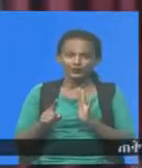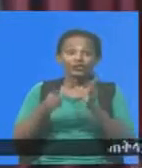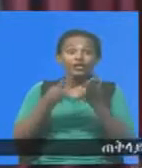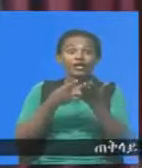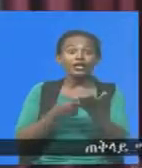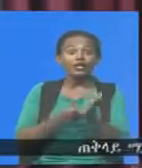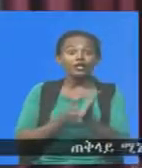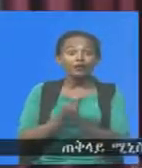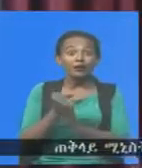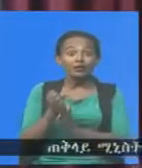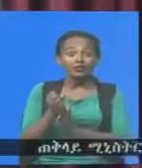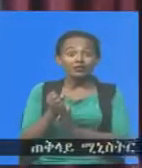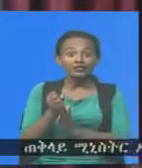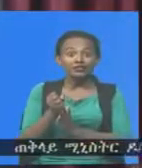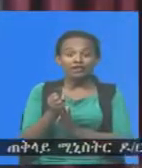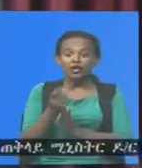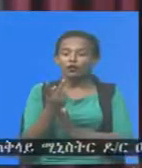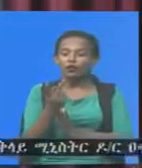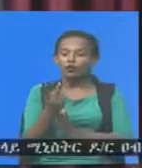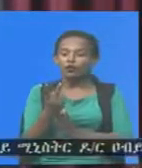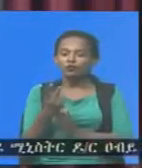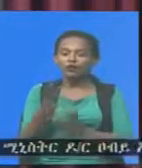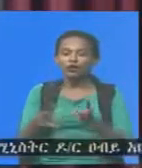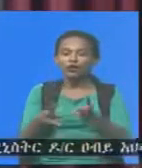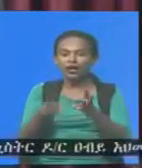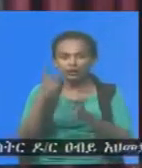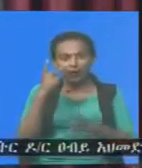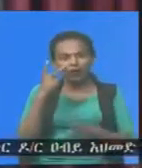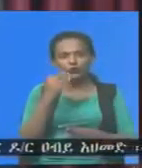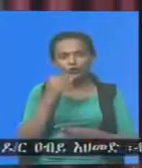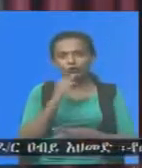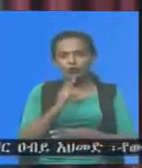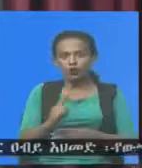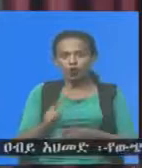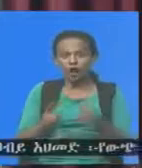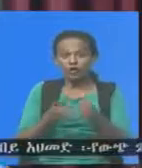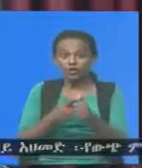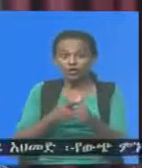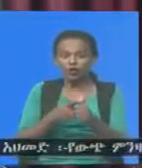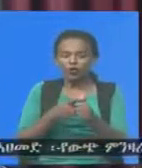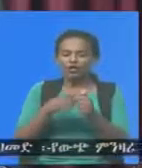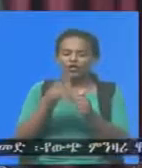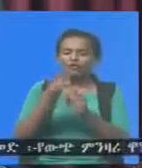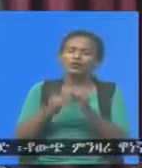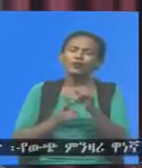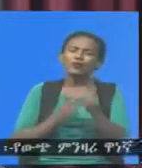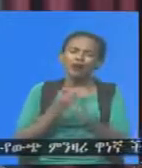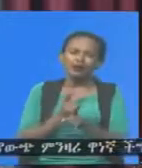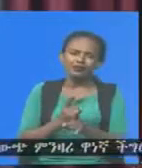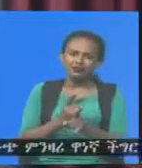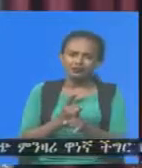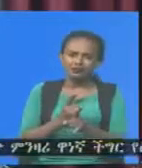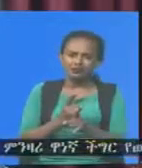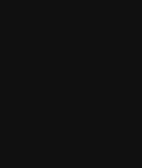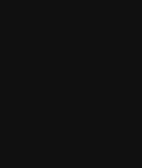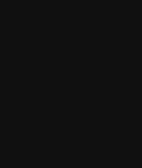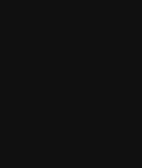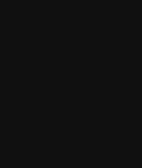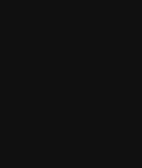ይሄንን መብት በሁለት መንገድ ማየት ጥሩ ነው። አንደኛው ለዘመናት ጉልበት